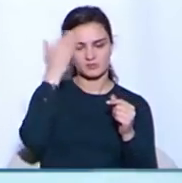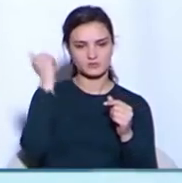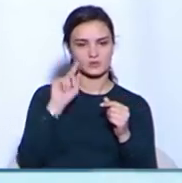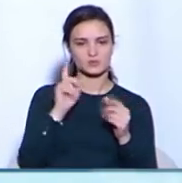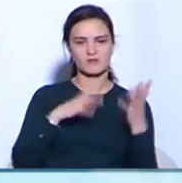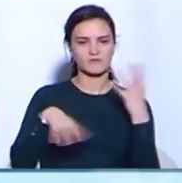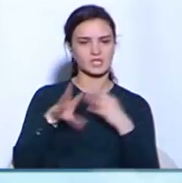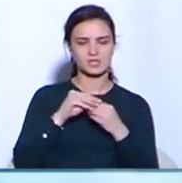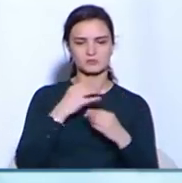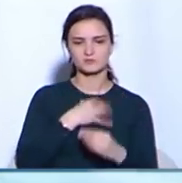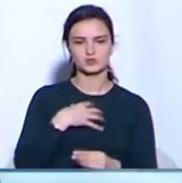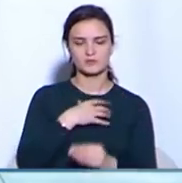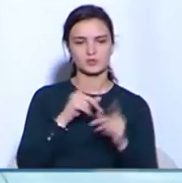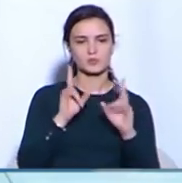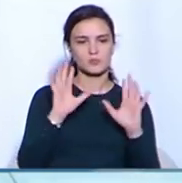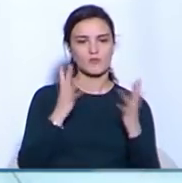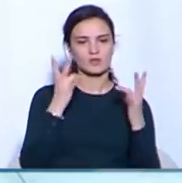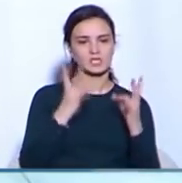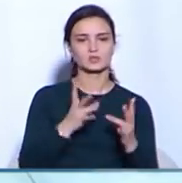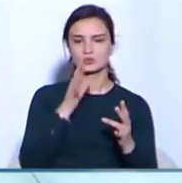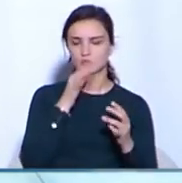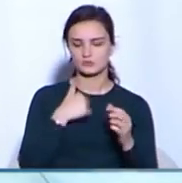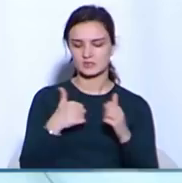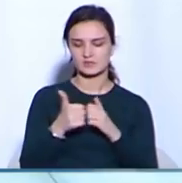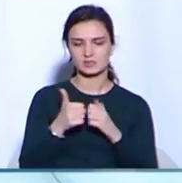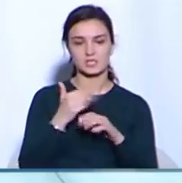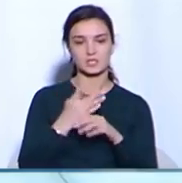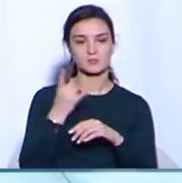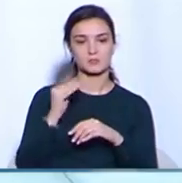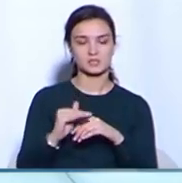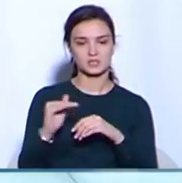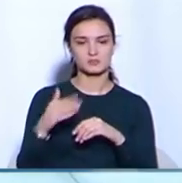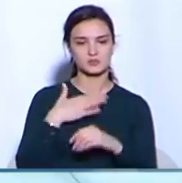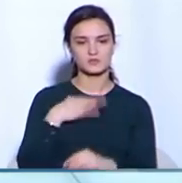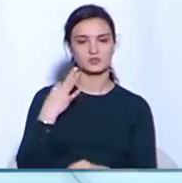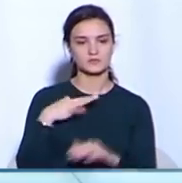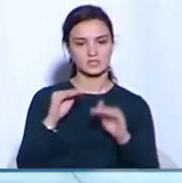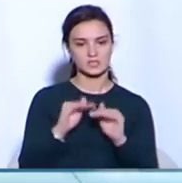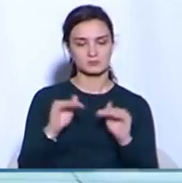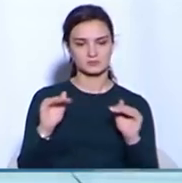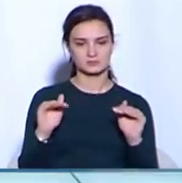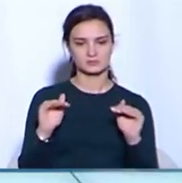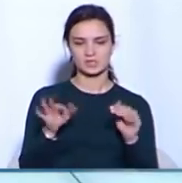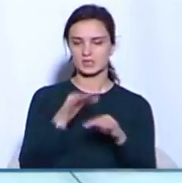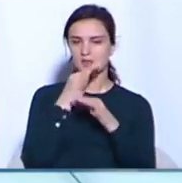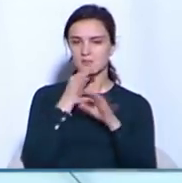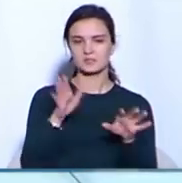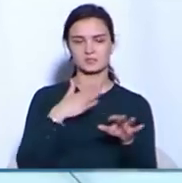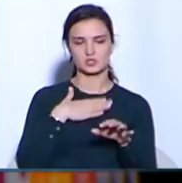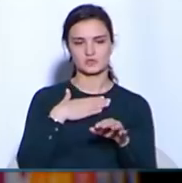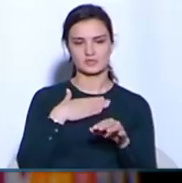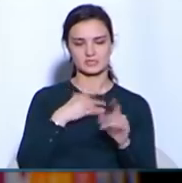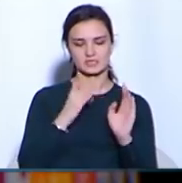რომ ყველა მნიშვნელოვანი მოვლენის დროს ჩვენს გვერდით არიან ჩვენი პატარები, ჩვენი შვილები და ნებისმიერ